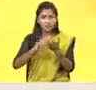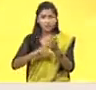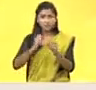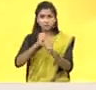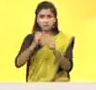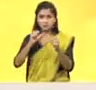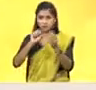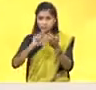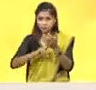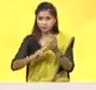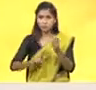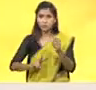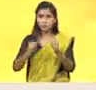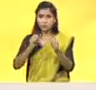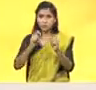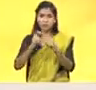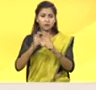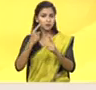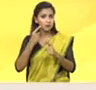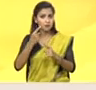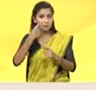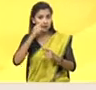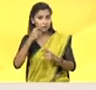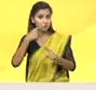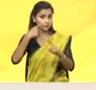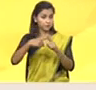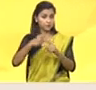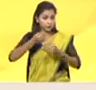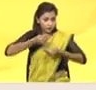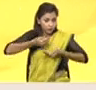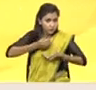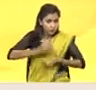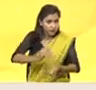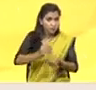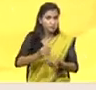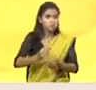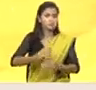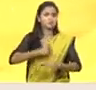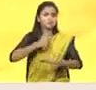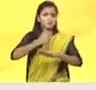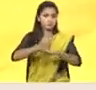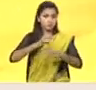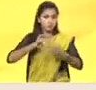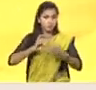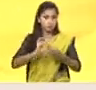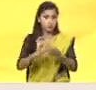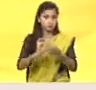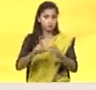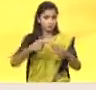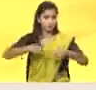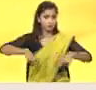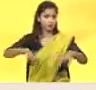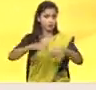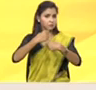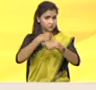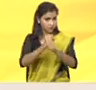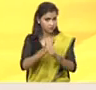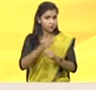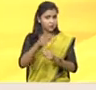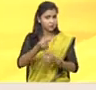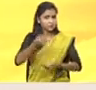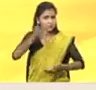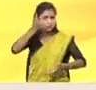तहत मदर एंड चाइल्ड कमेटी की स्थापना भी की गई है। ये कमेटी कुपोषित